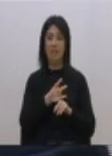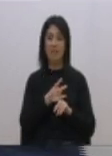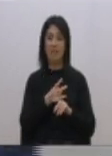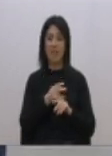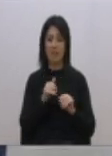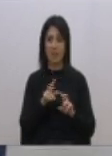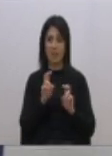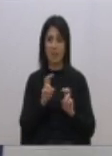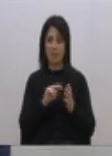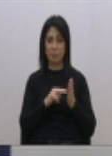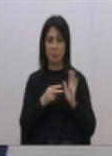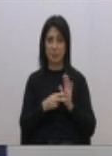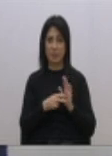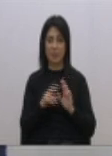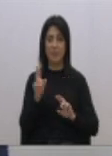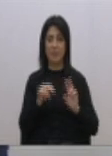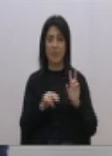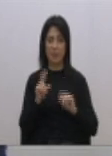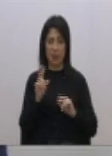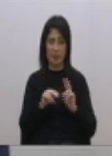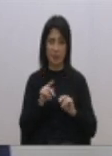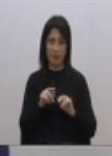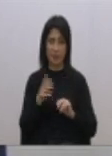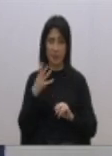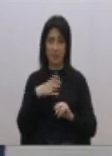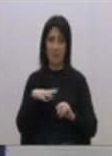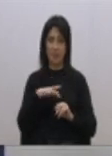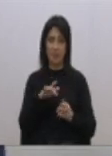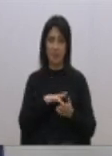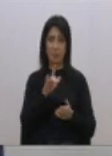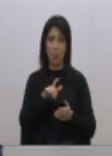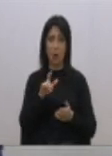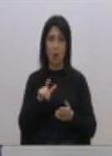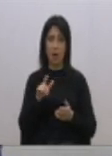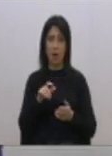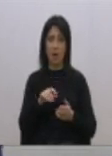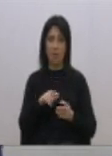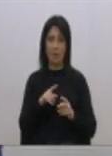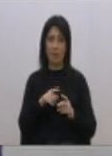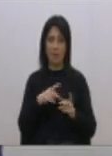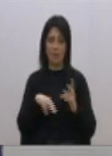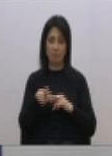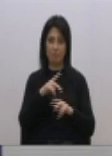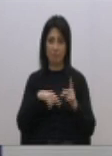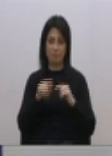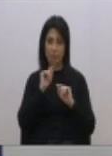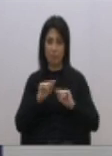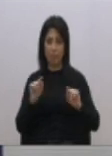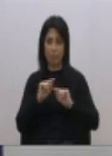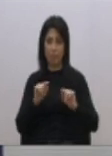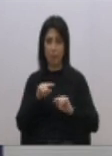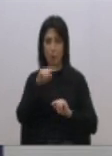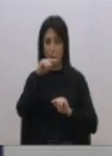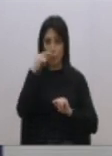გადაწყვეტილება, რომელიც ითვალისწინებს საქართველოს მოქალაქეების რეკრუტირებას რუსეთის